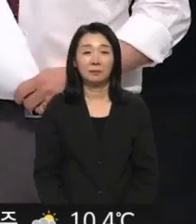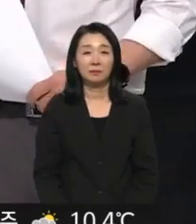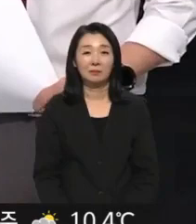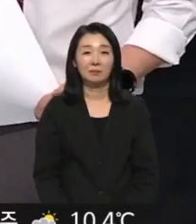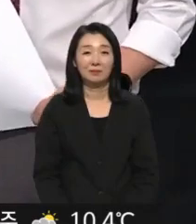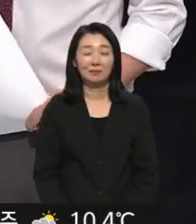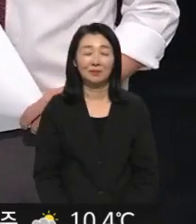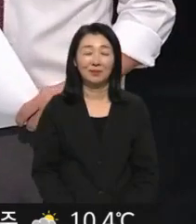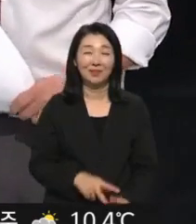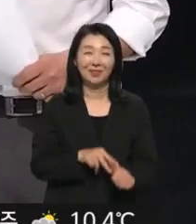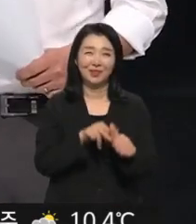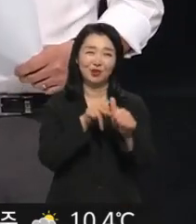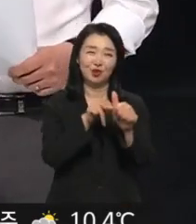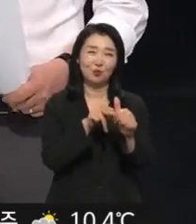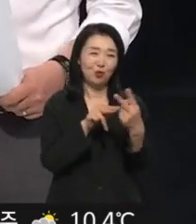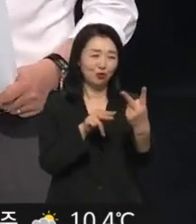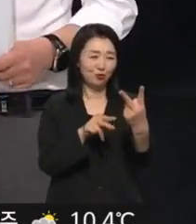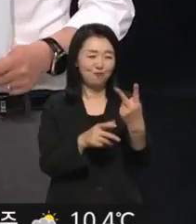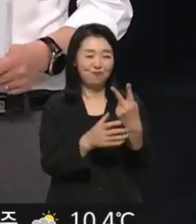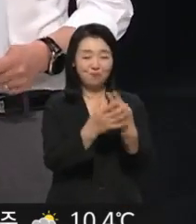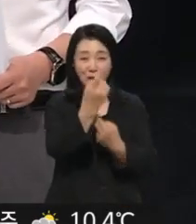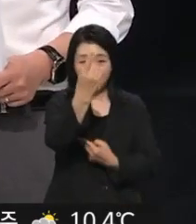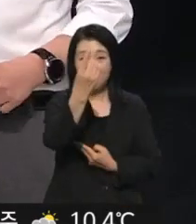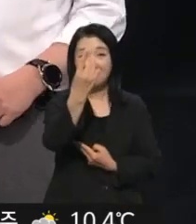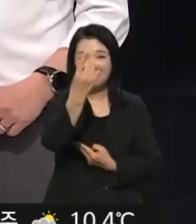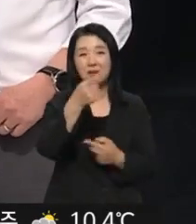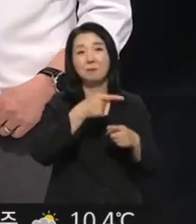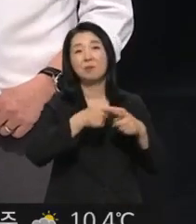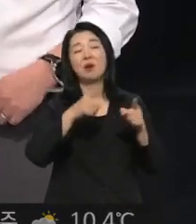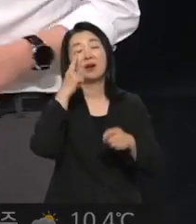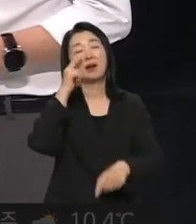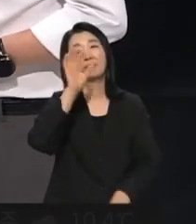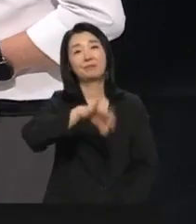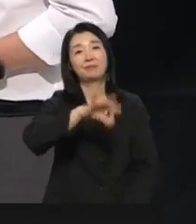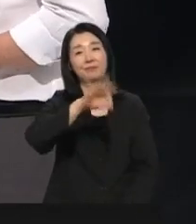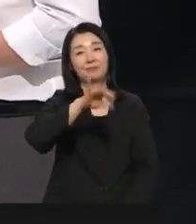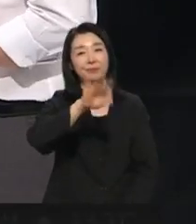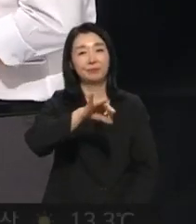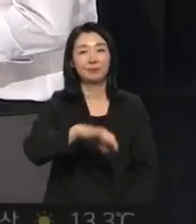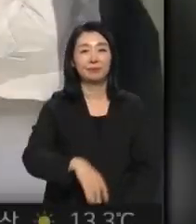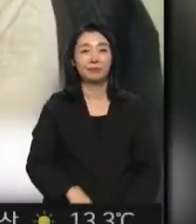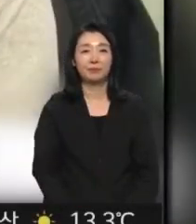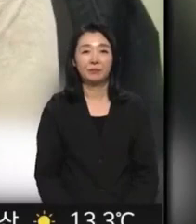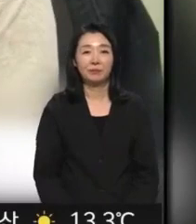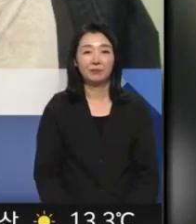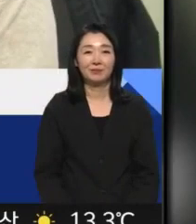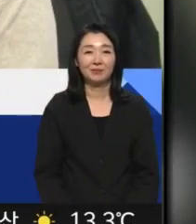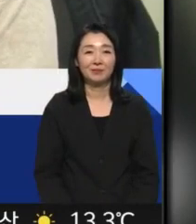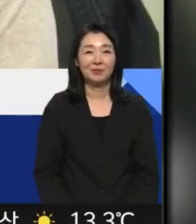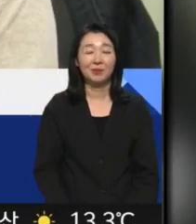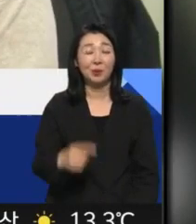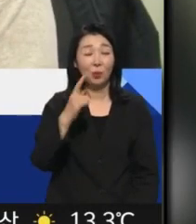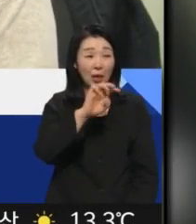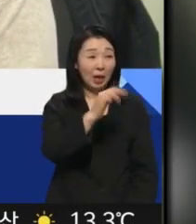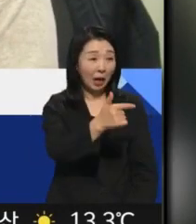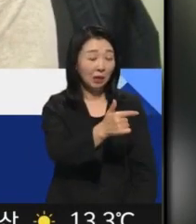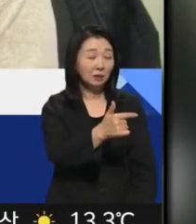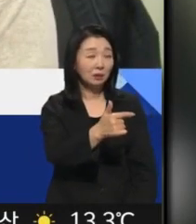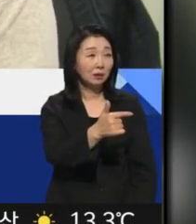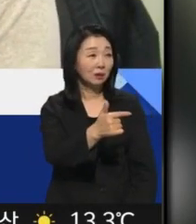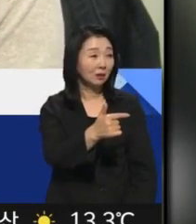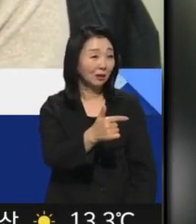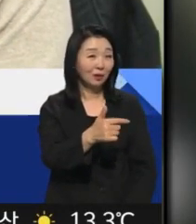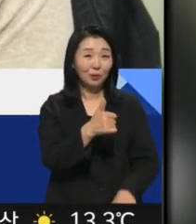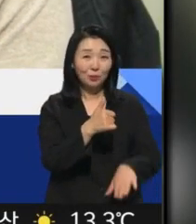후보 단일화도 서슴없이 평가 절하했습니다. 엄밀하게 얘기하면 안철수 네. 대표는 갈 데가